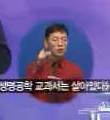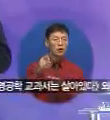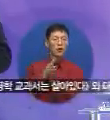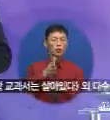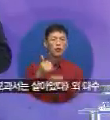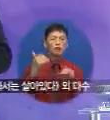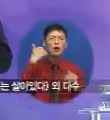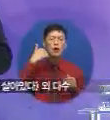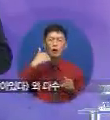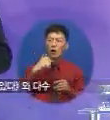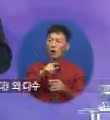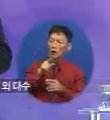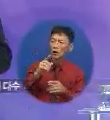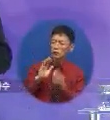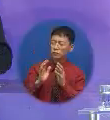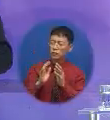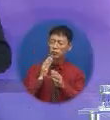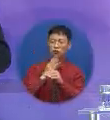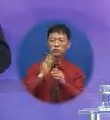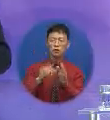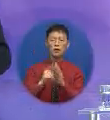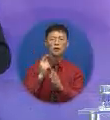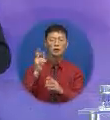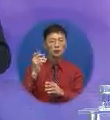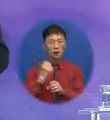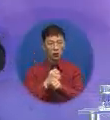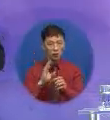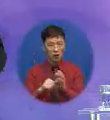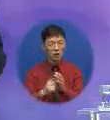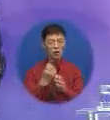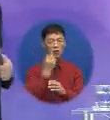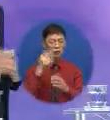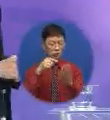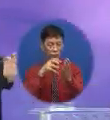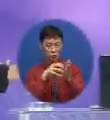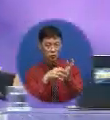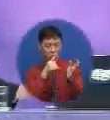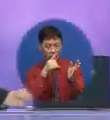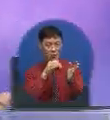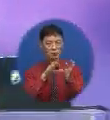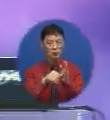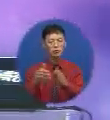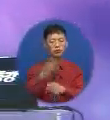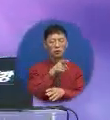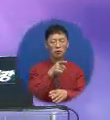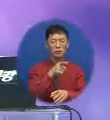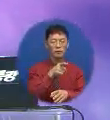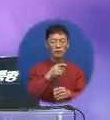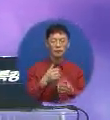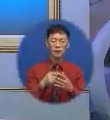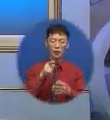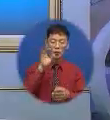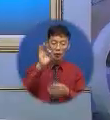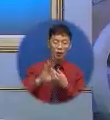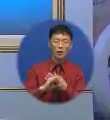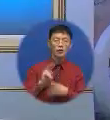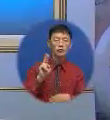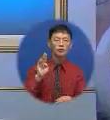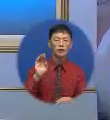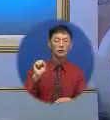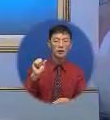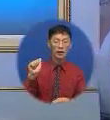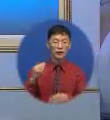수 있는 전문가가 누군가 그런 논의들이 TV 토론이나 신문지상에 그런 것들이 나오기 시작했습니다. 그래서 이게 이제